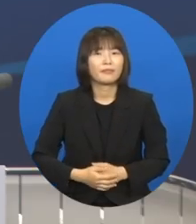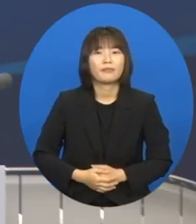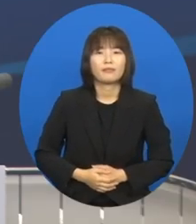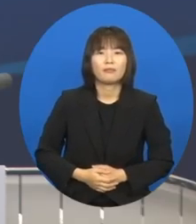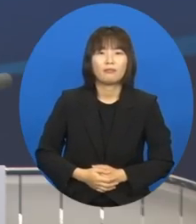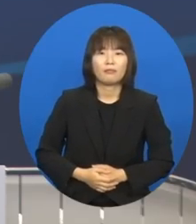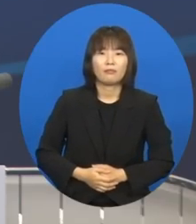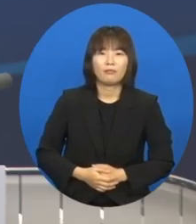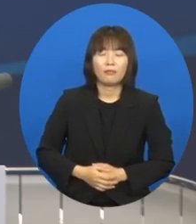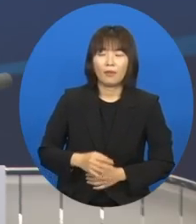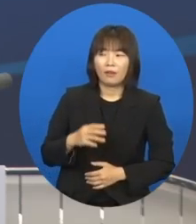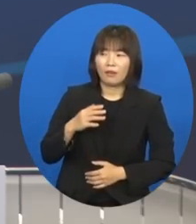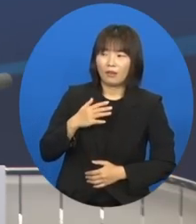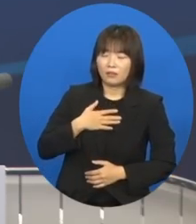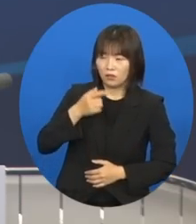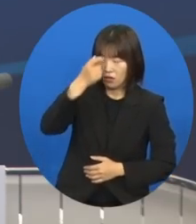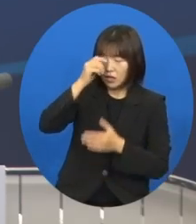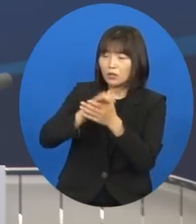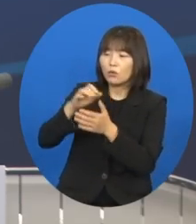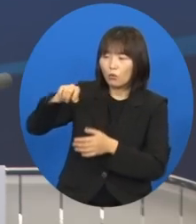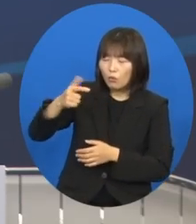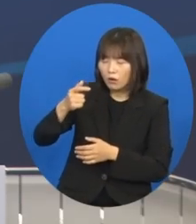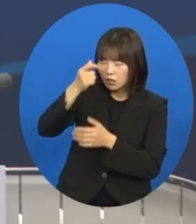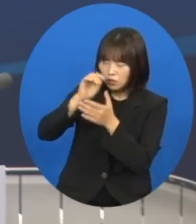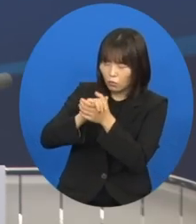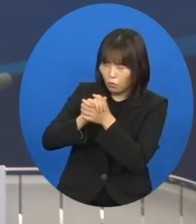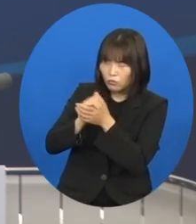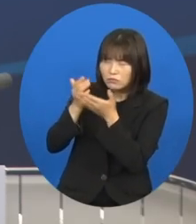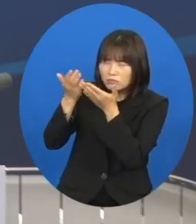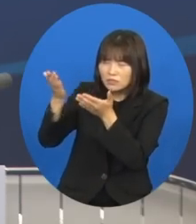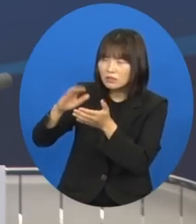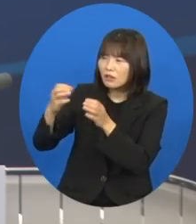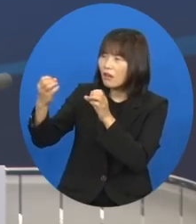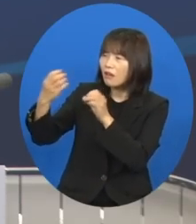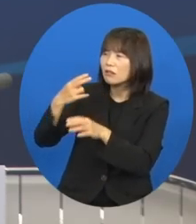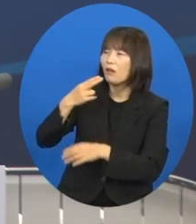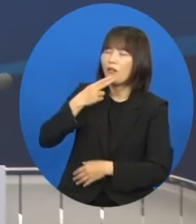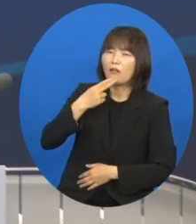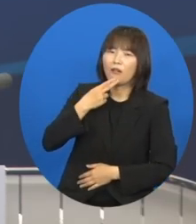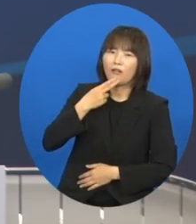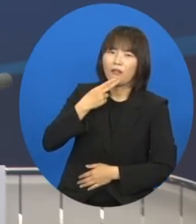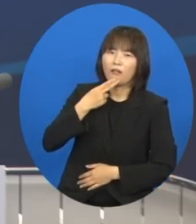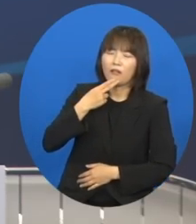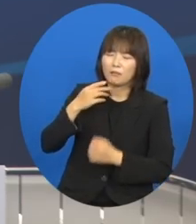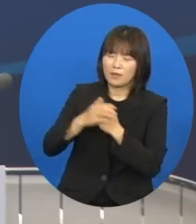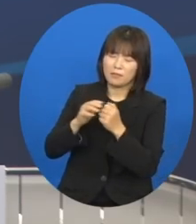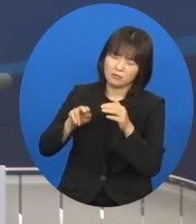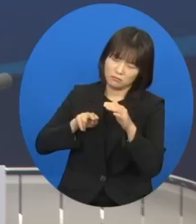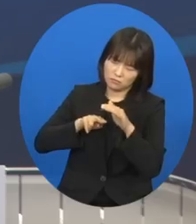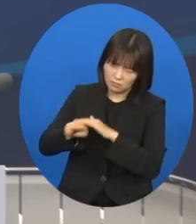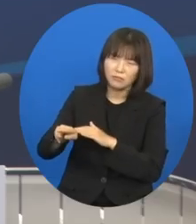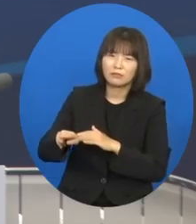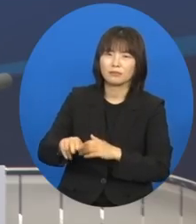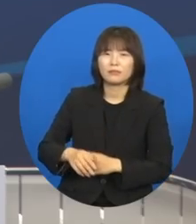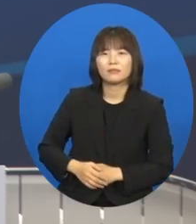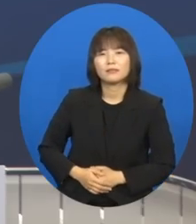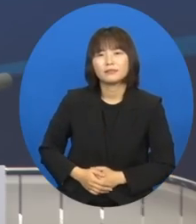네, 저 기도원에서 기도하는데 응답이 안 돼서 도망 나오는 길입니다.